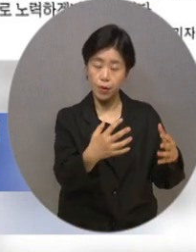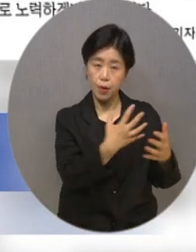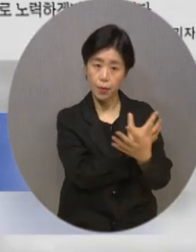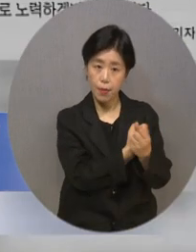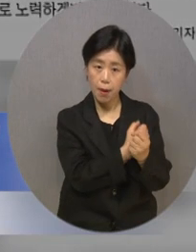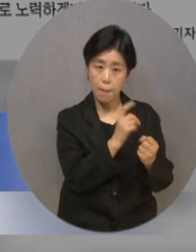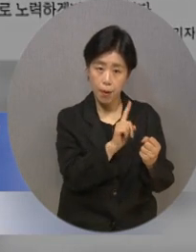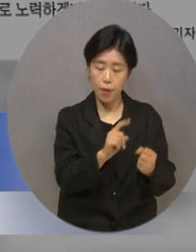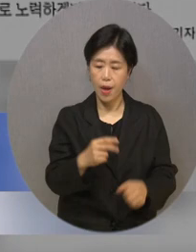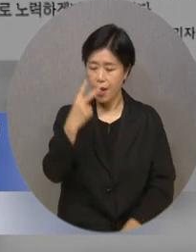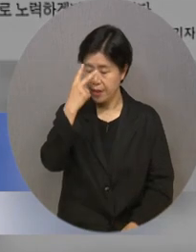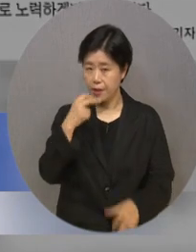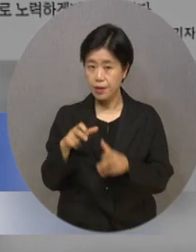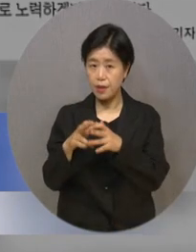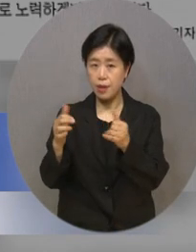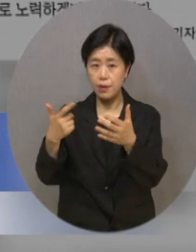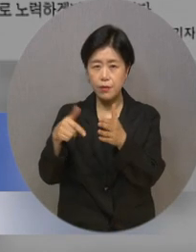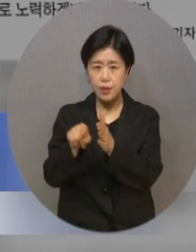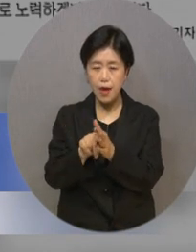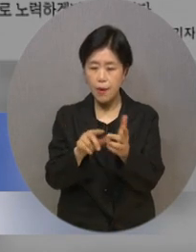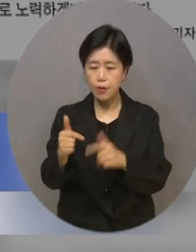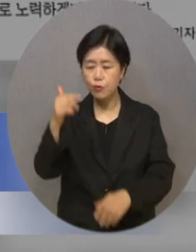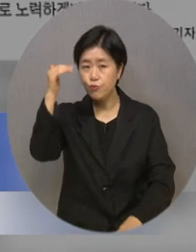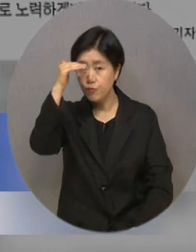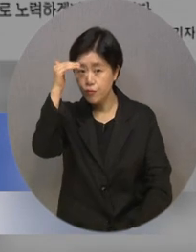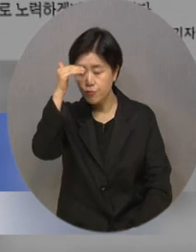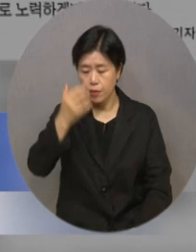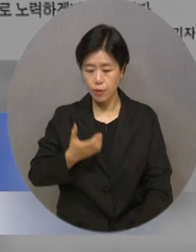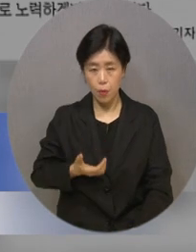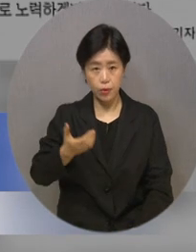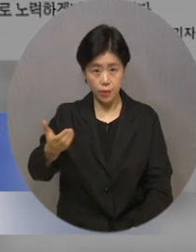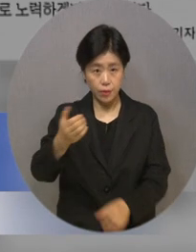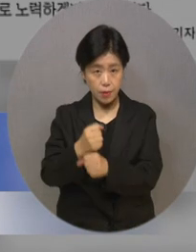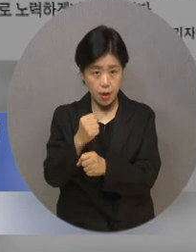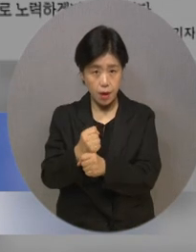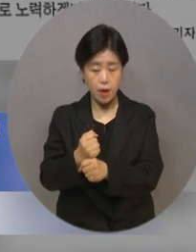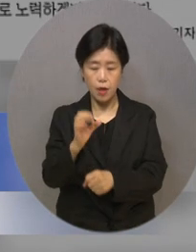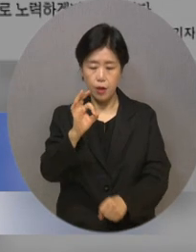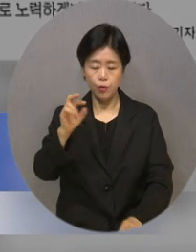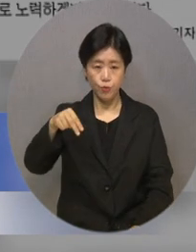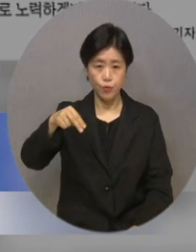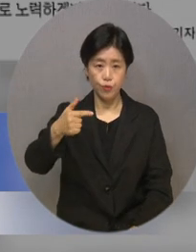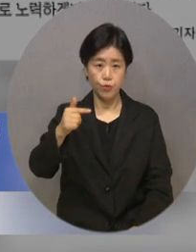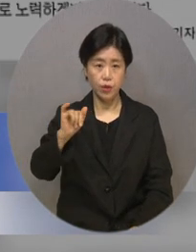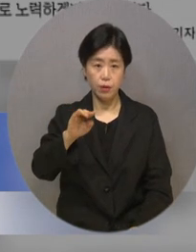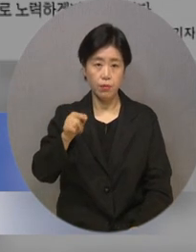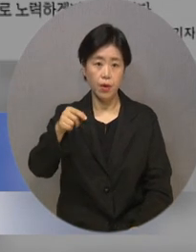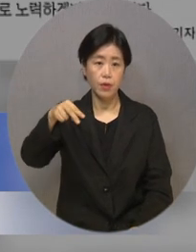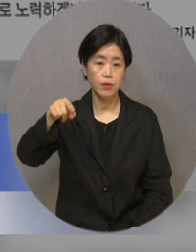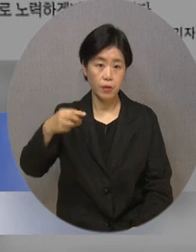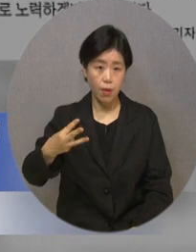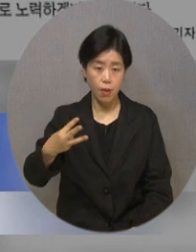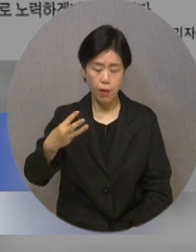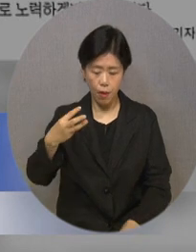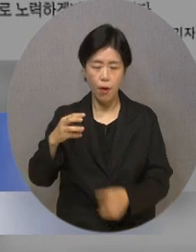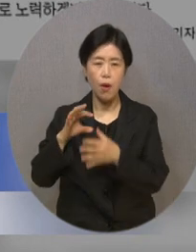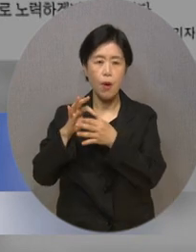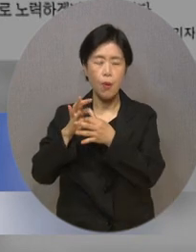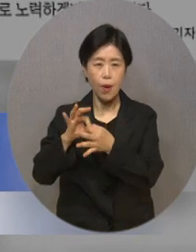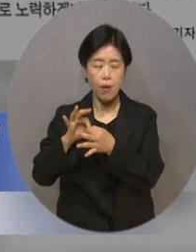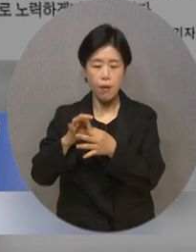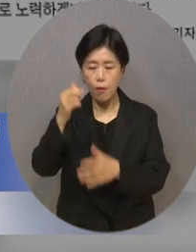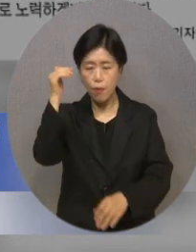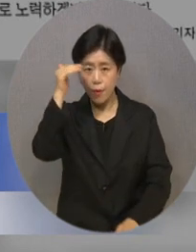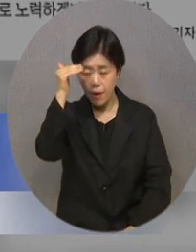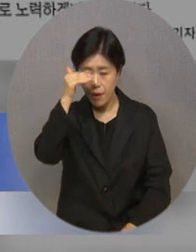관광코스 개발 유니버설 관광 전문인력 양성 파견을 위한 협업을 추진할 계획이라는 내용을 살펴볼 수